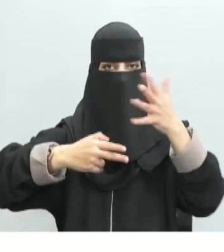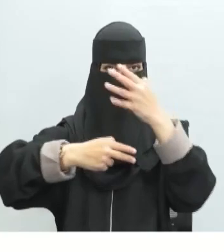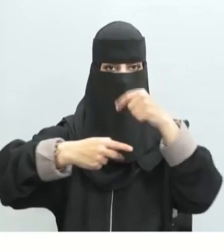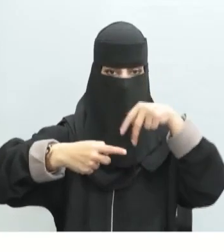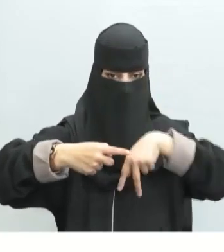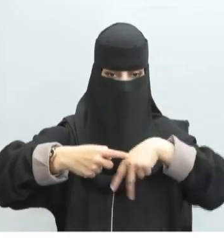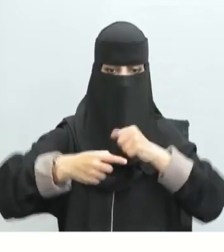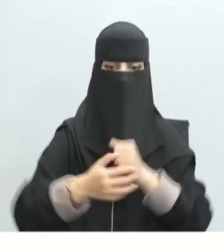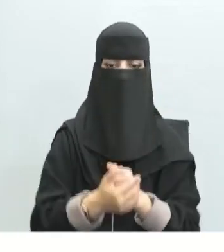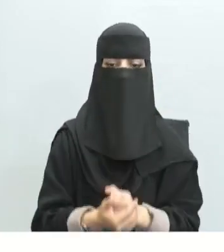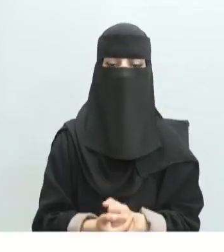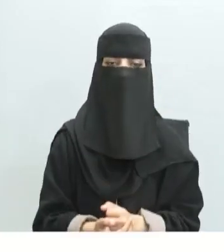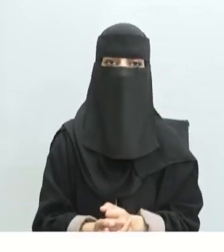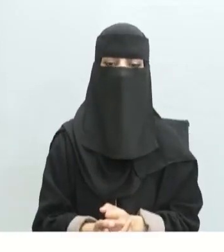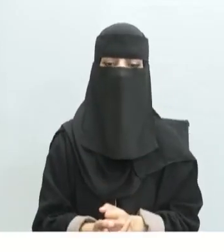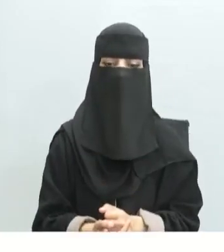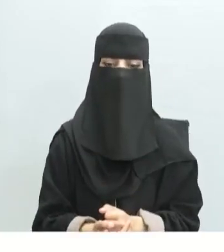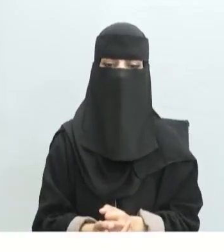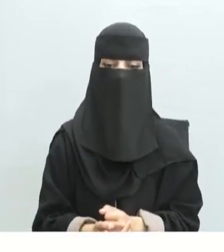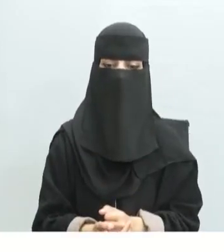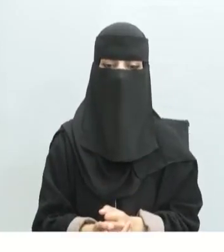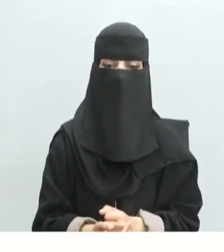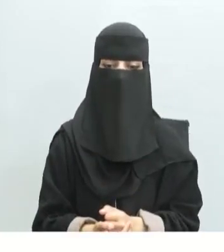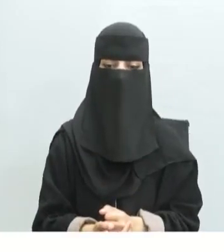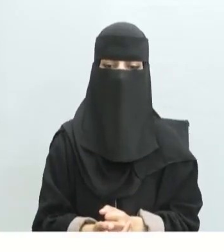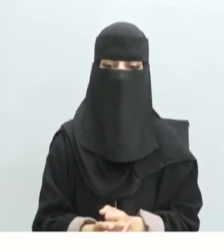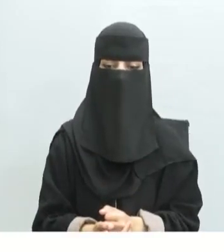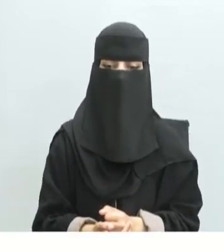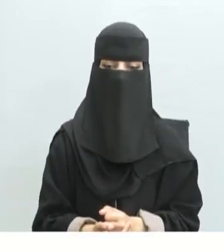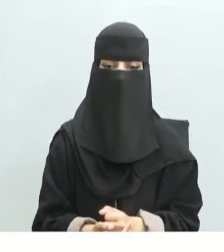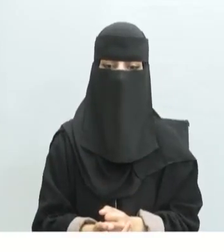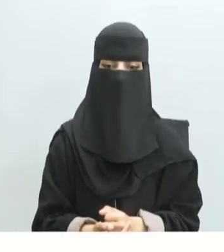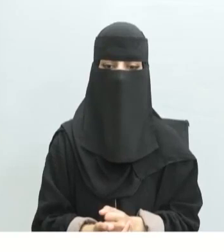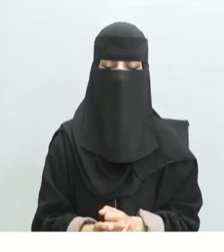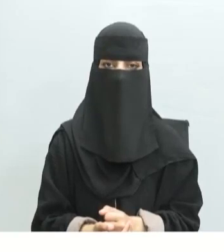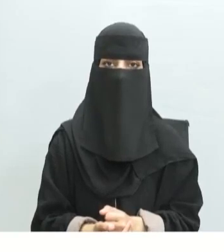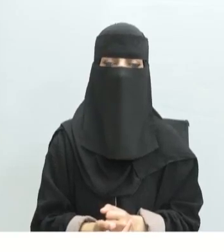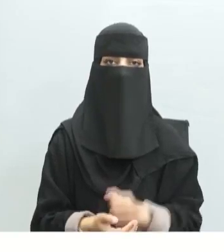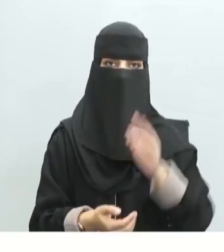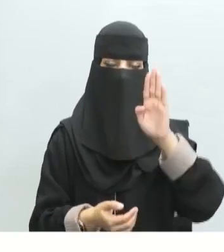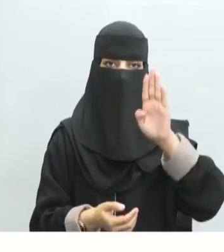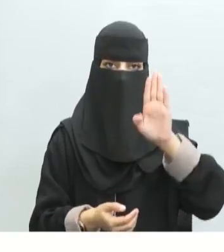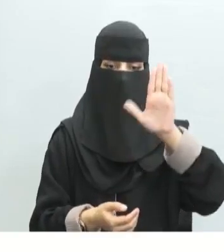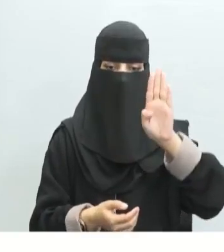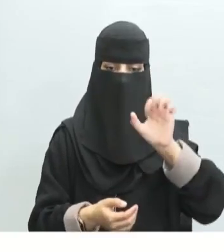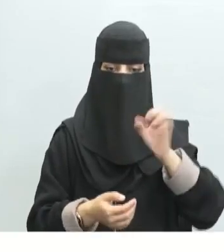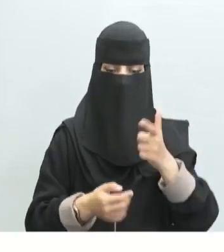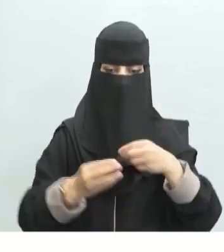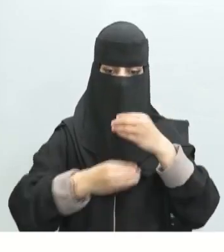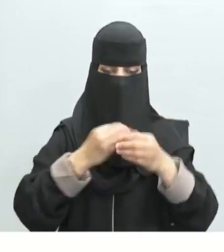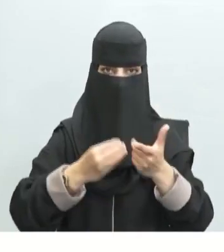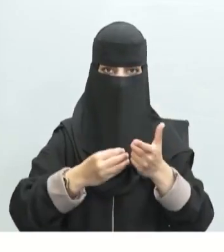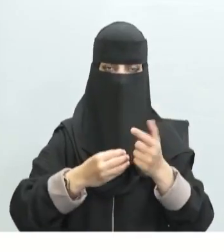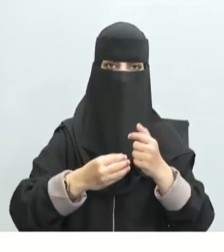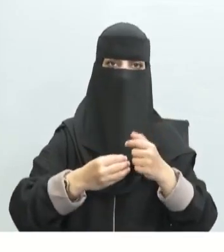اجيبها بالترتيب لا اجيبها بطريقتي يعني اهم شيء تكون صحيحه السك مقلوب الكوساين اذا الوتر على